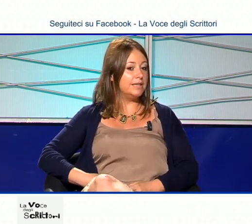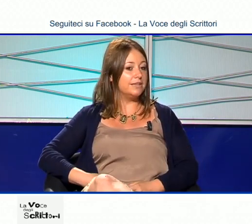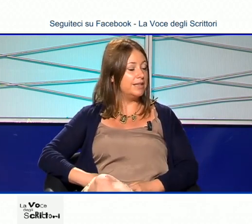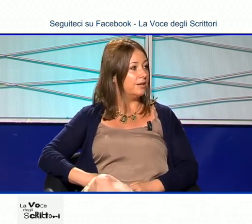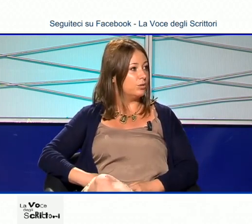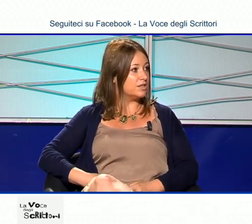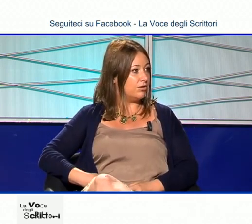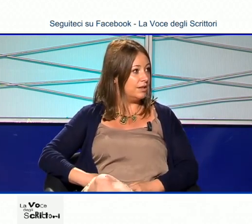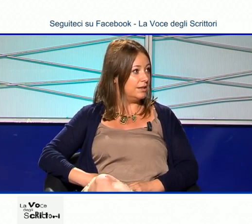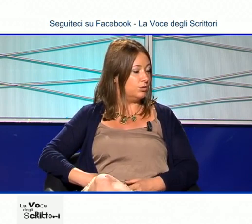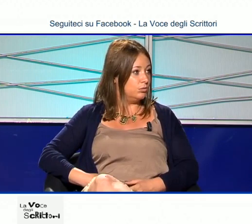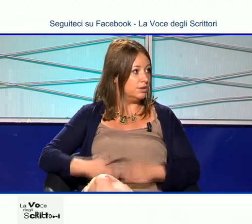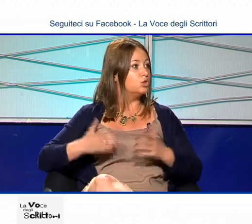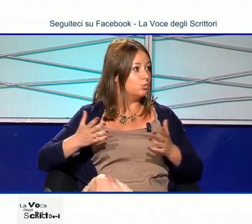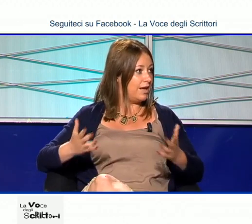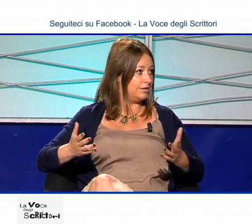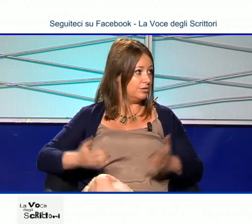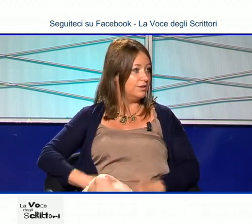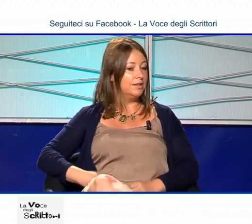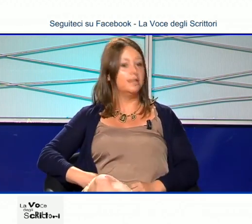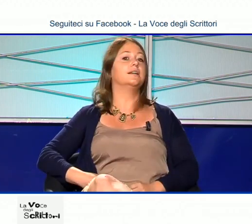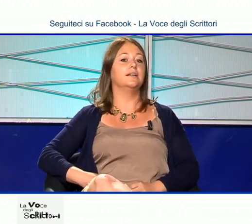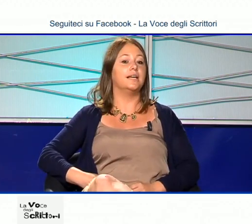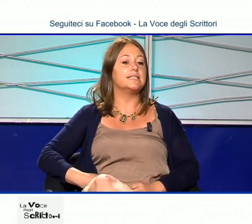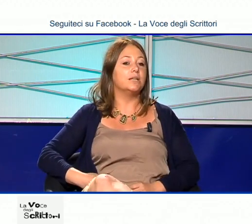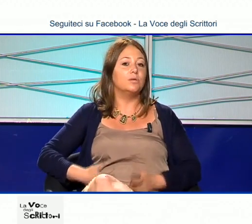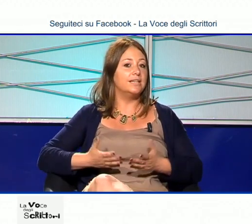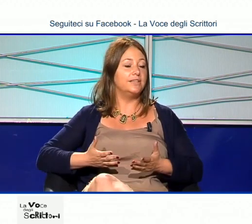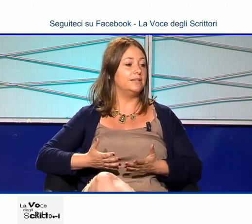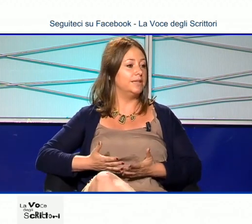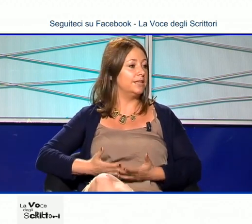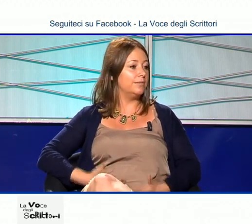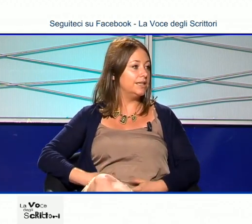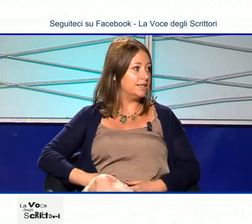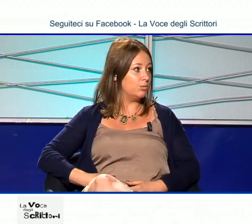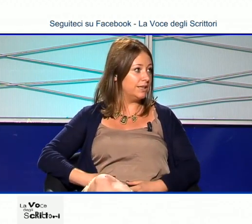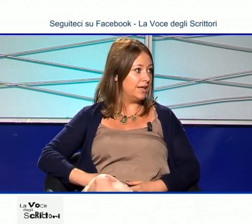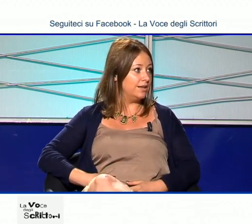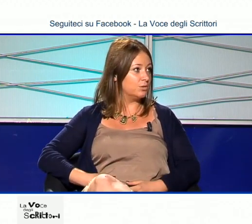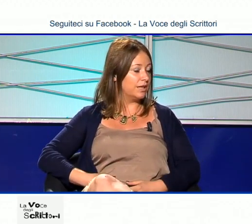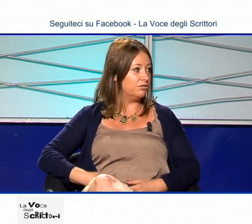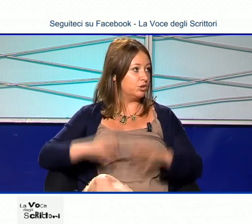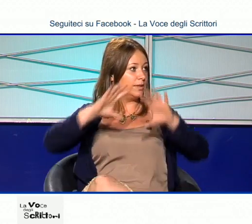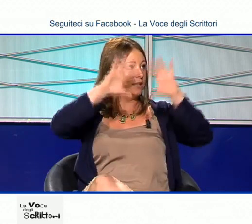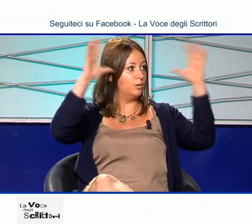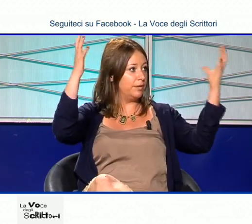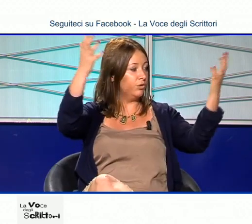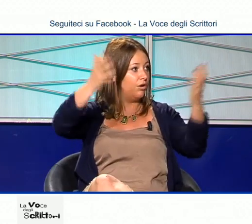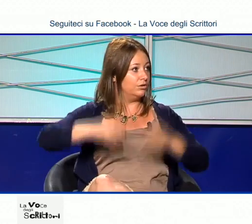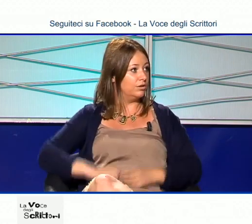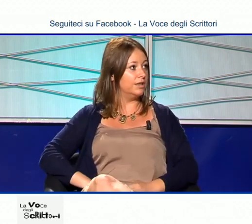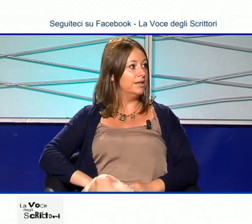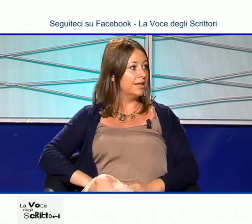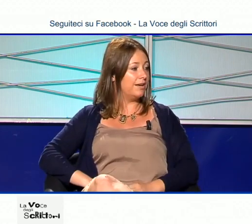veramente valicato una soglia del disumano e è stata una delle vittime dei crimini di lesa umanità Insomma che hanno fatto parte di qu il